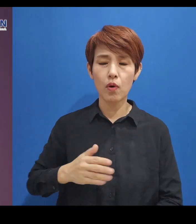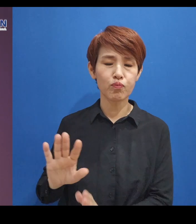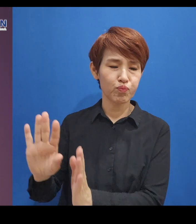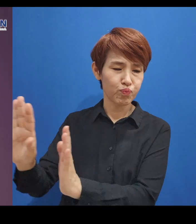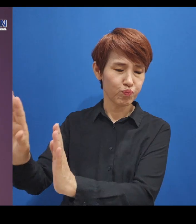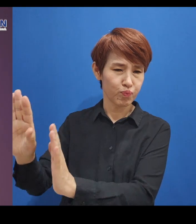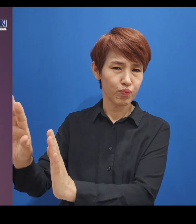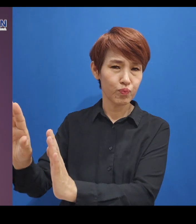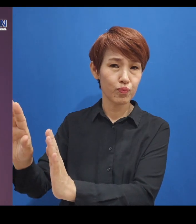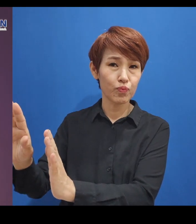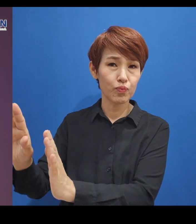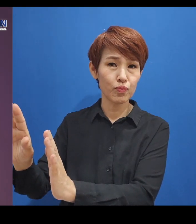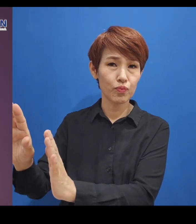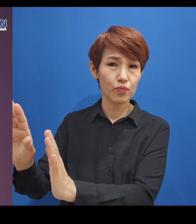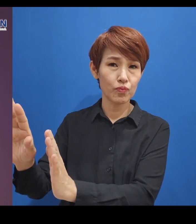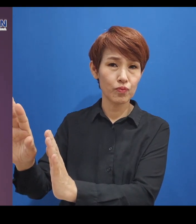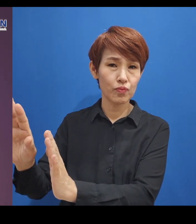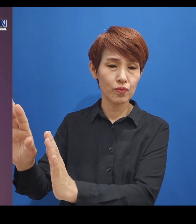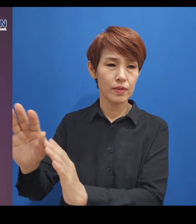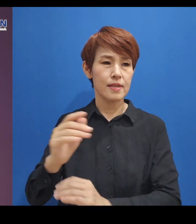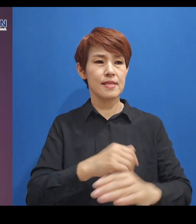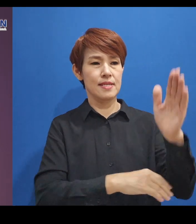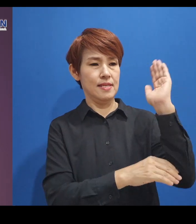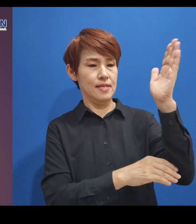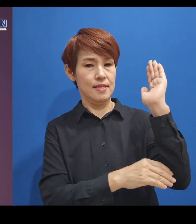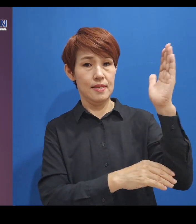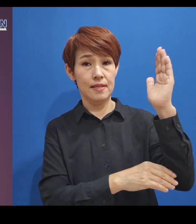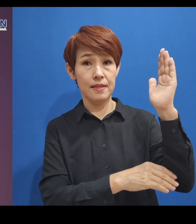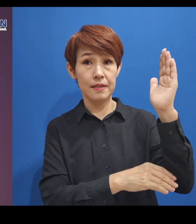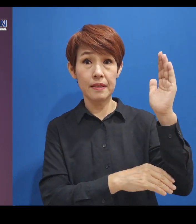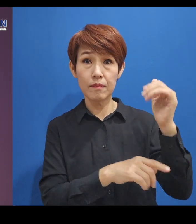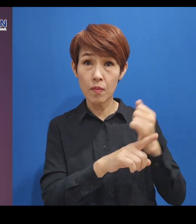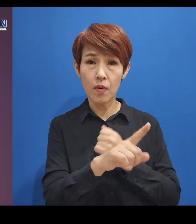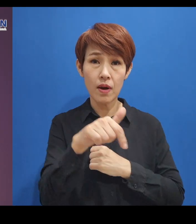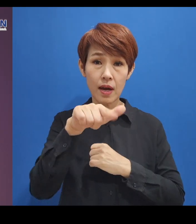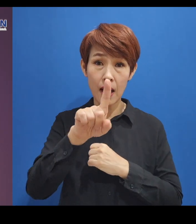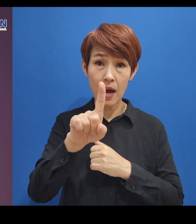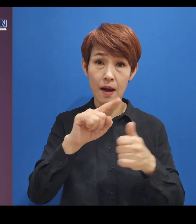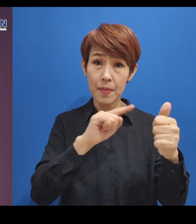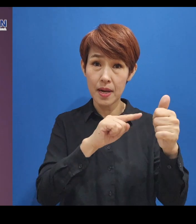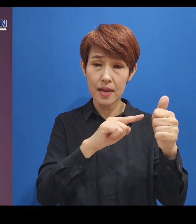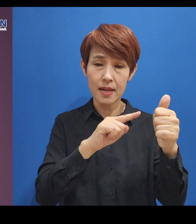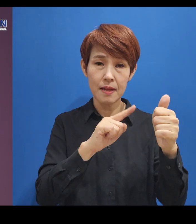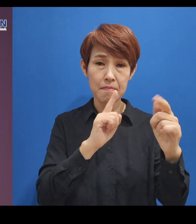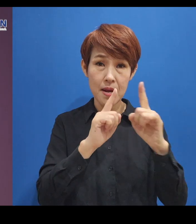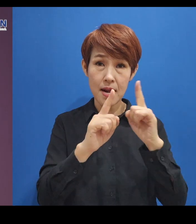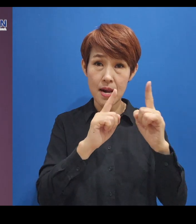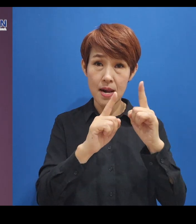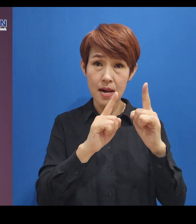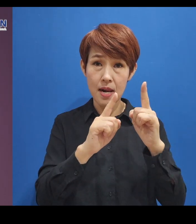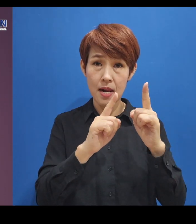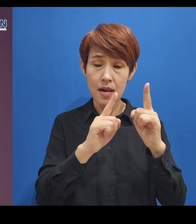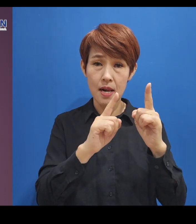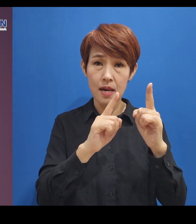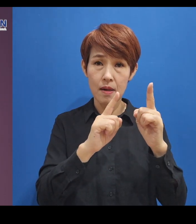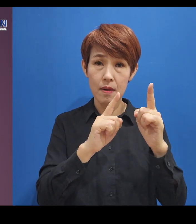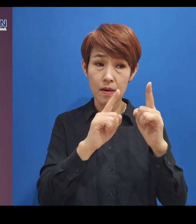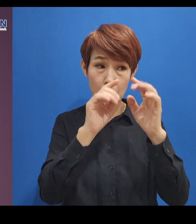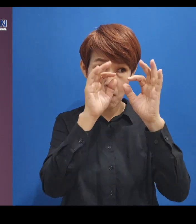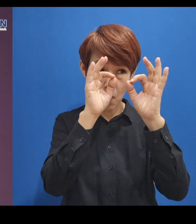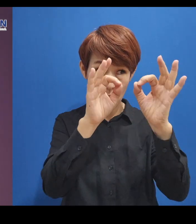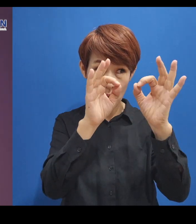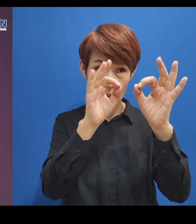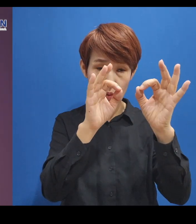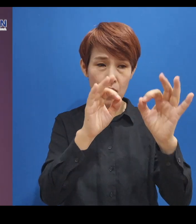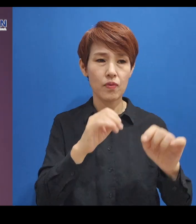않고 사도들을 잠깐 나가게 했습니다. 이건 앞으로 가말리엘이 할 내용을 가만히 들어보면